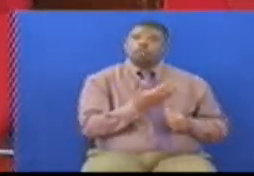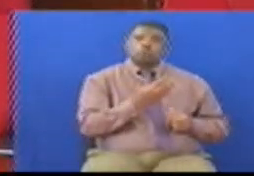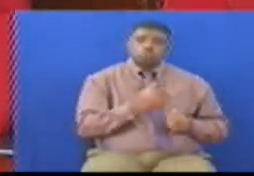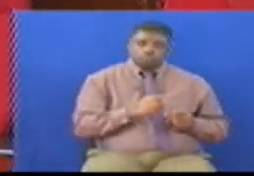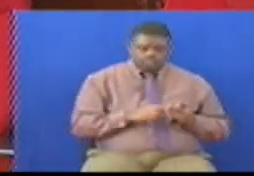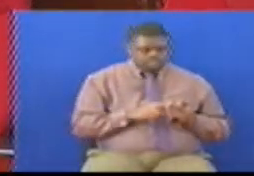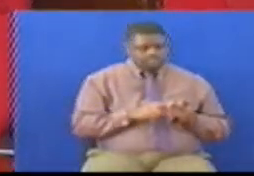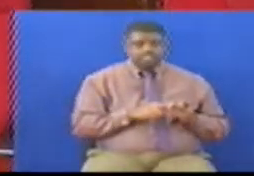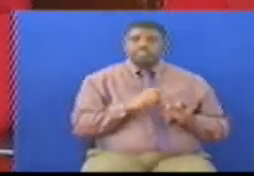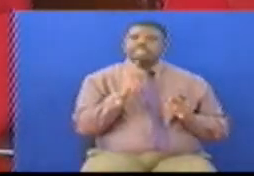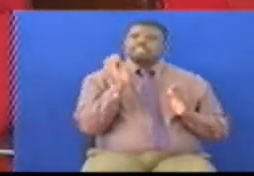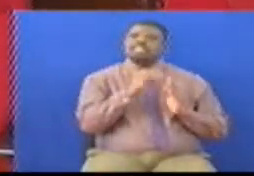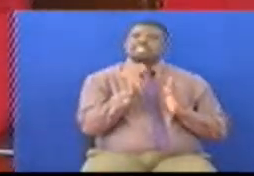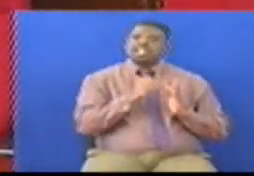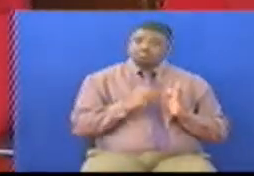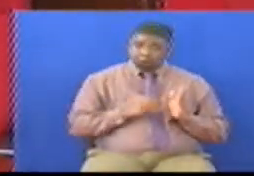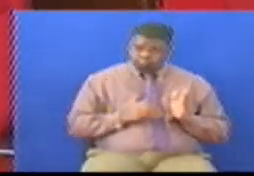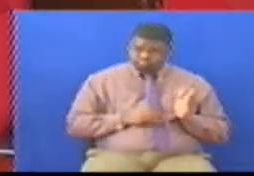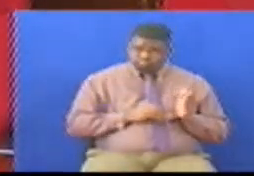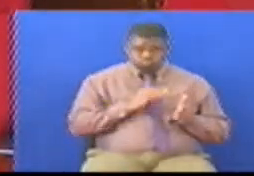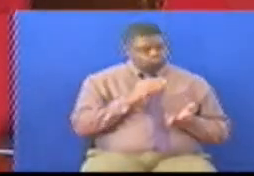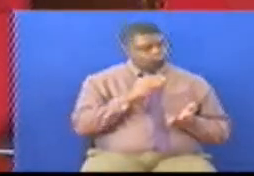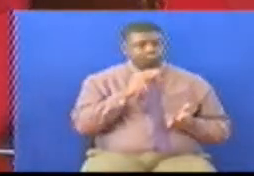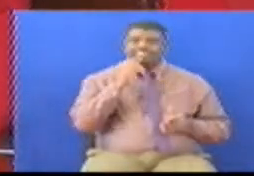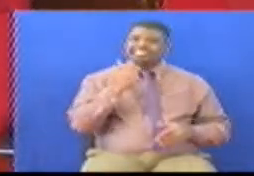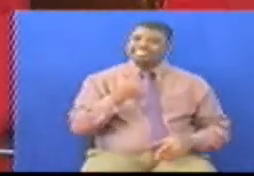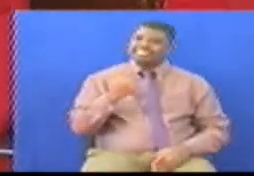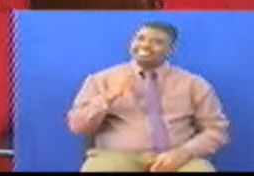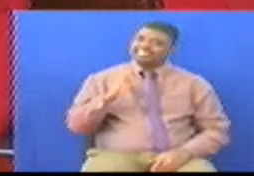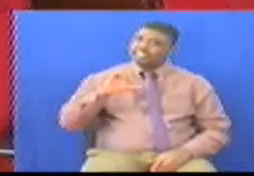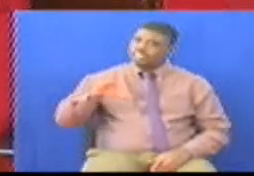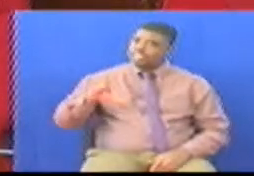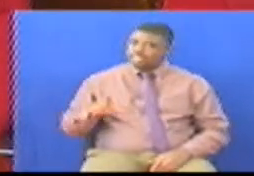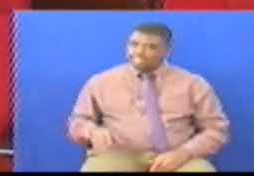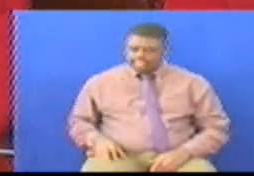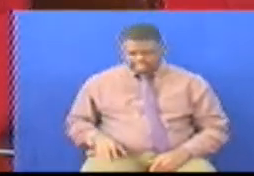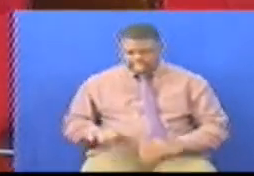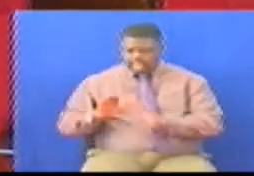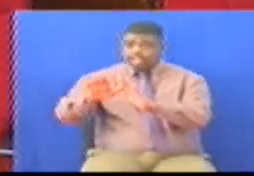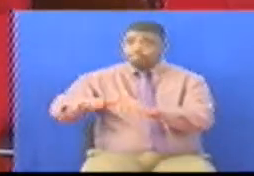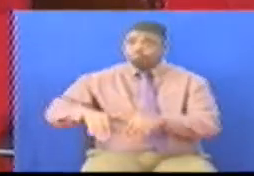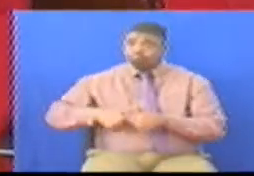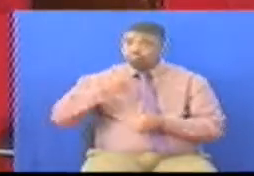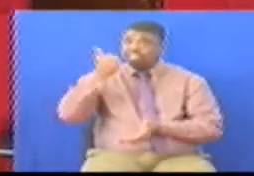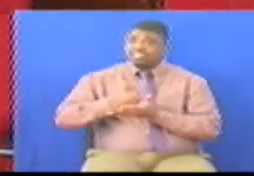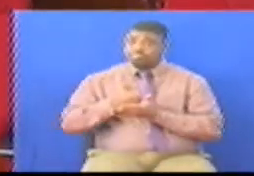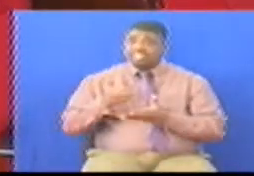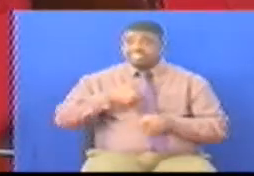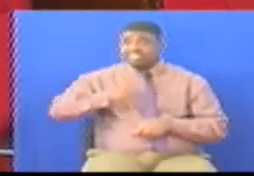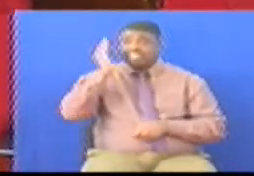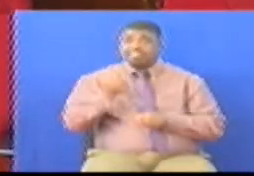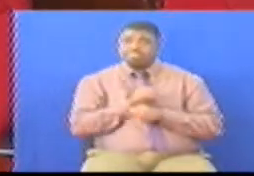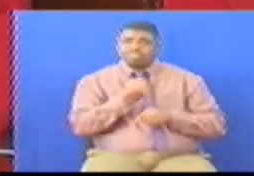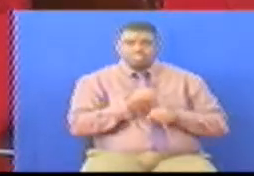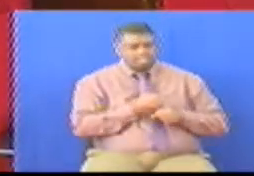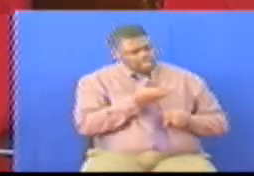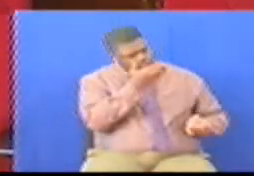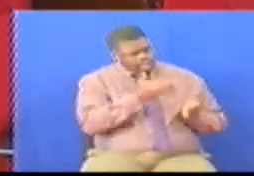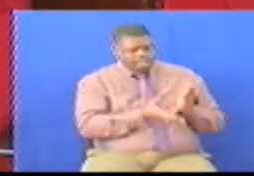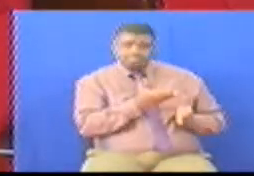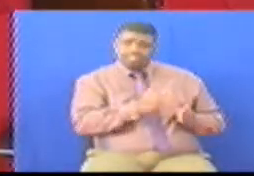na dosari za kiutendaji katika kampuni hiyo. Bunge liazimia kwamba serikali ifanye tathmini ya kina ya kiutendaji ya